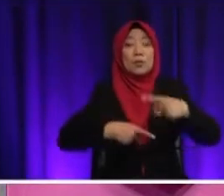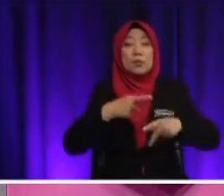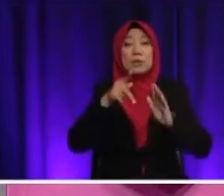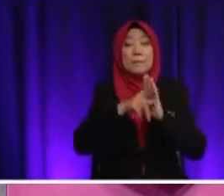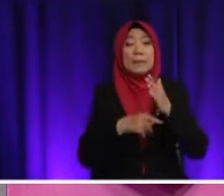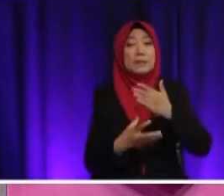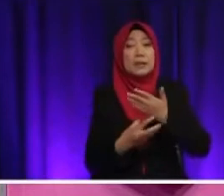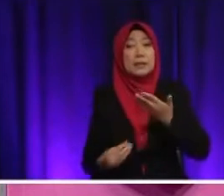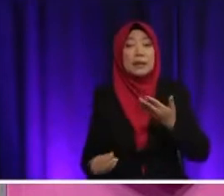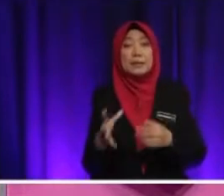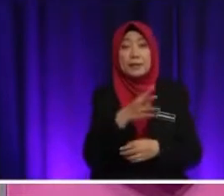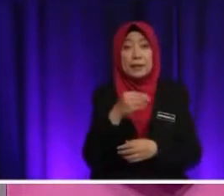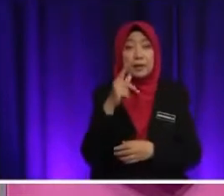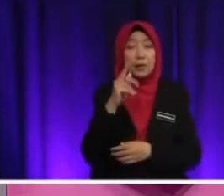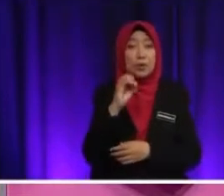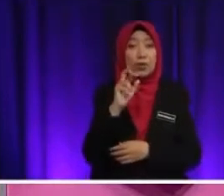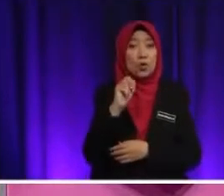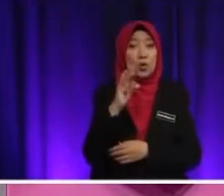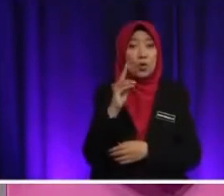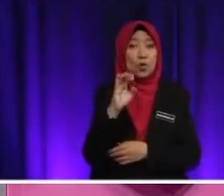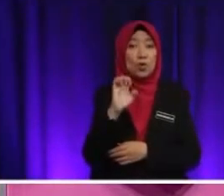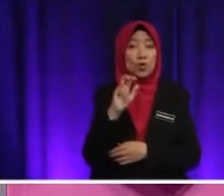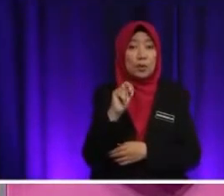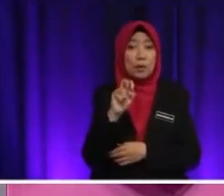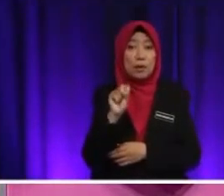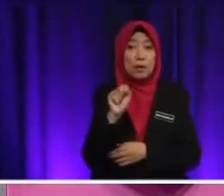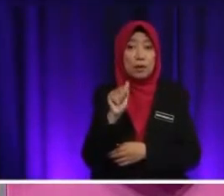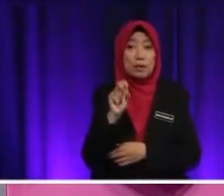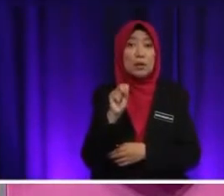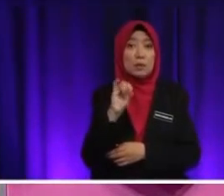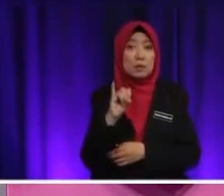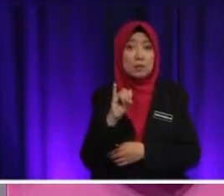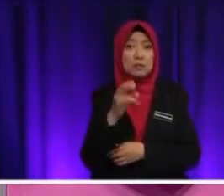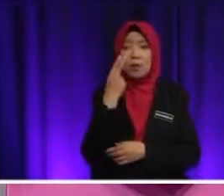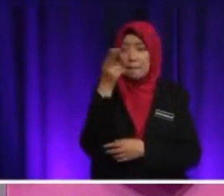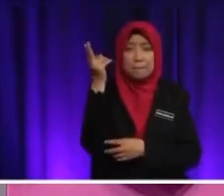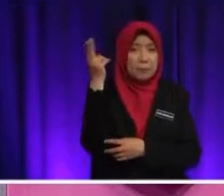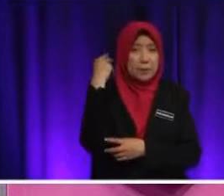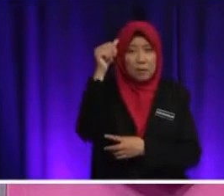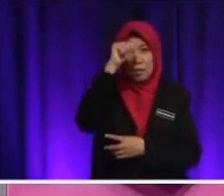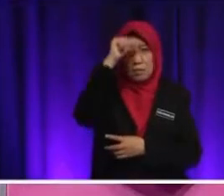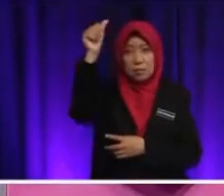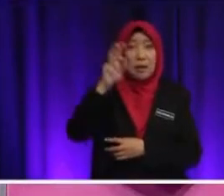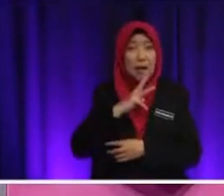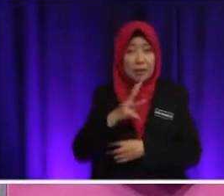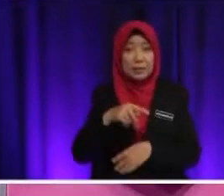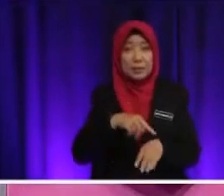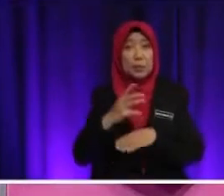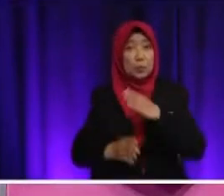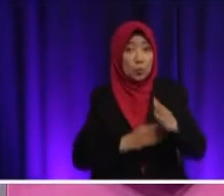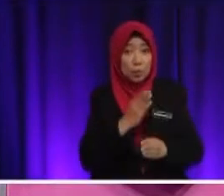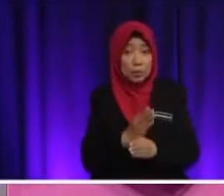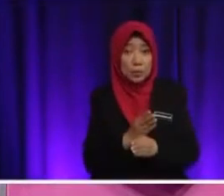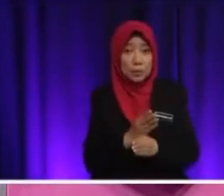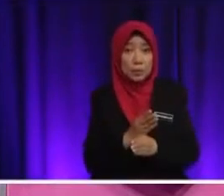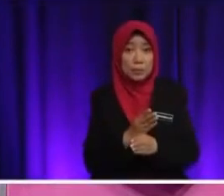juga kondensasi, ya. Jadi kalau kita tengok bagaimana hebatnya Allah SWT ni, air yang berada di bumi disejat